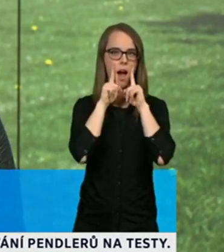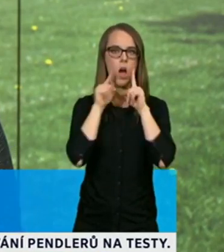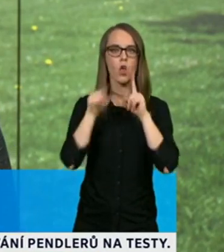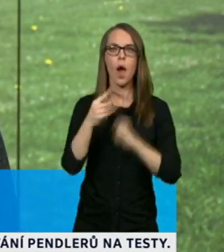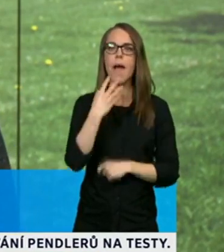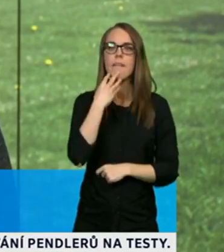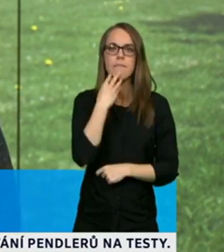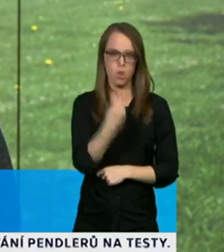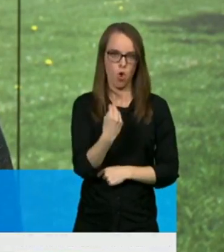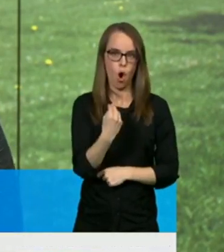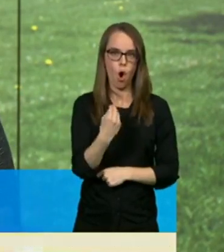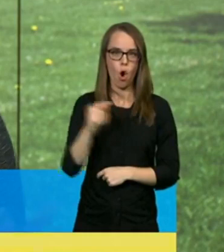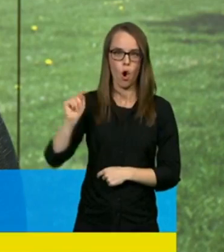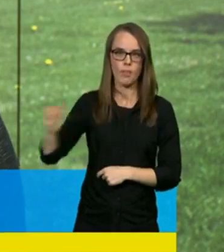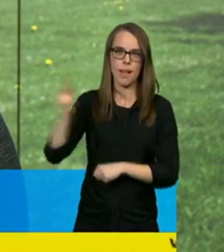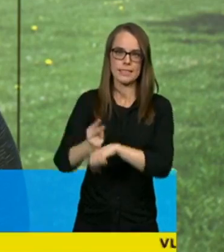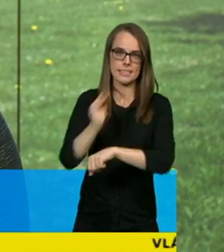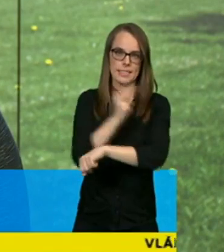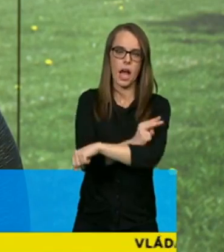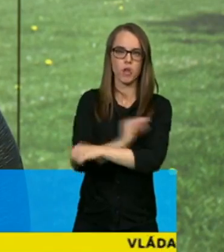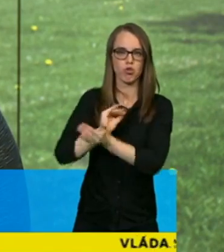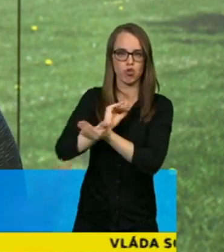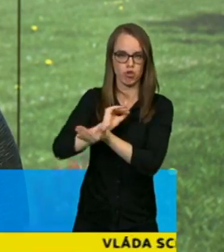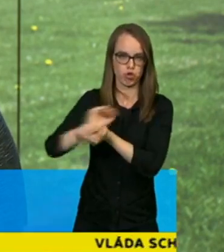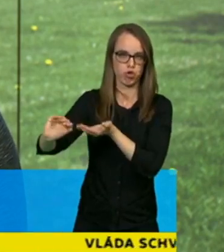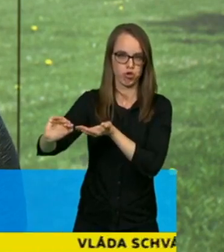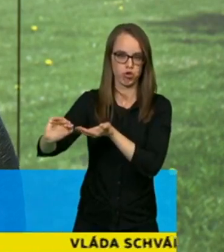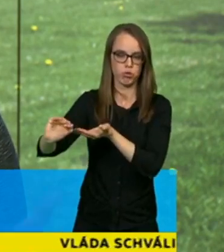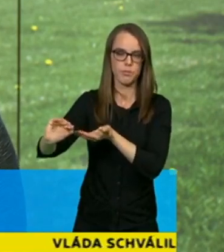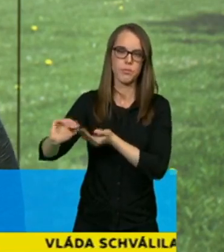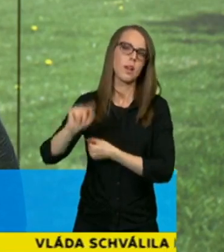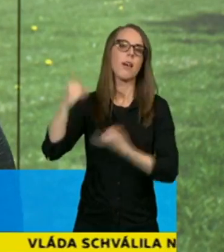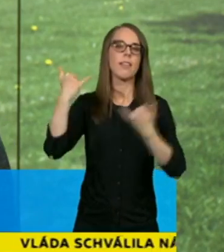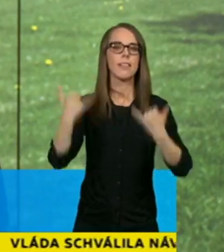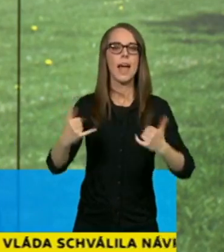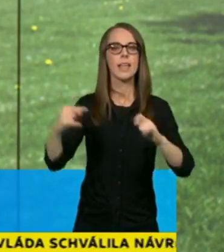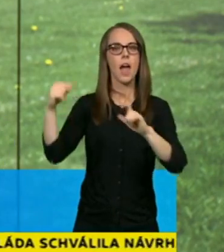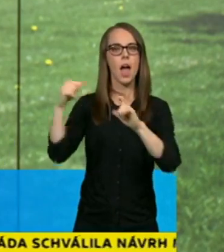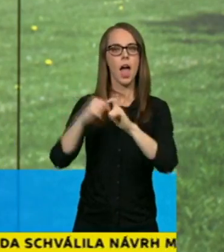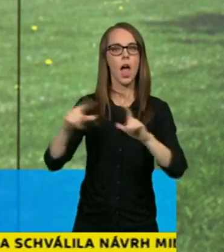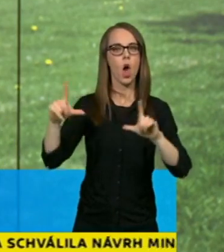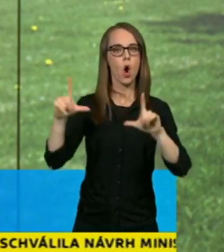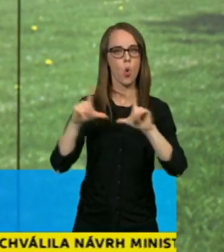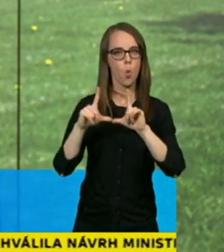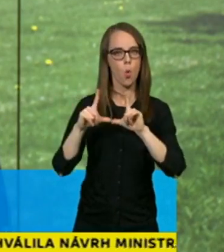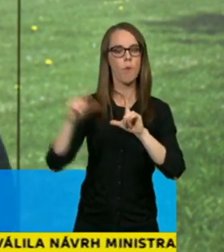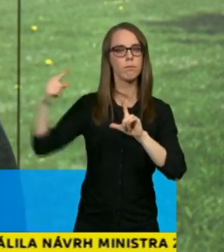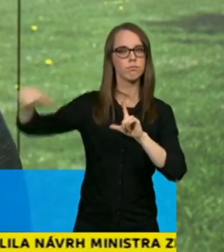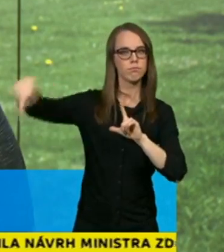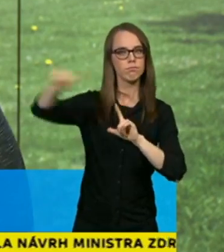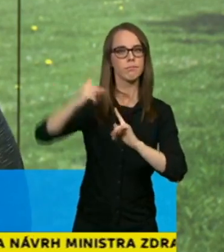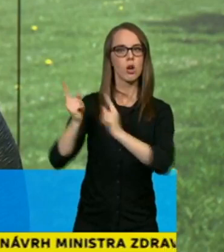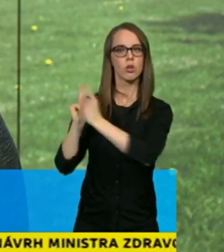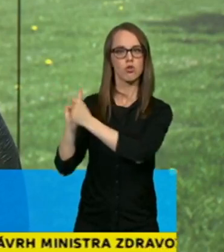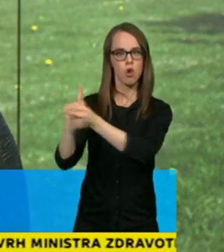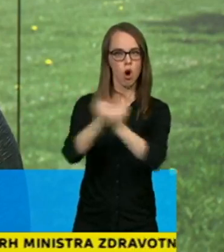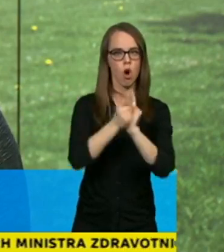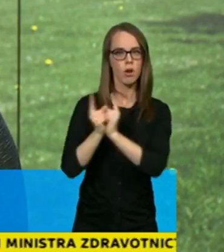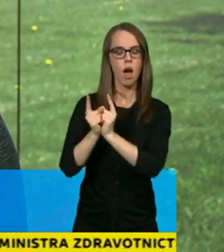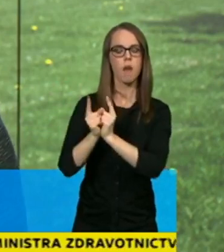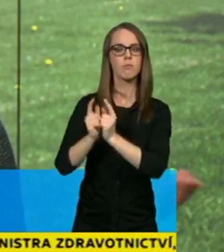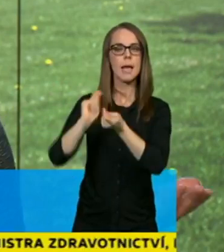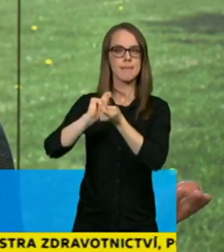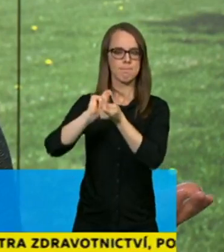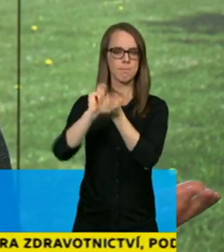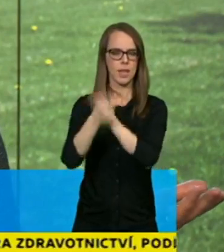půdě Evropské unie bylo tedy vnímáno tak, že nakonec došlo k dohodě na touto změnou,